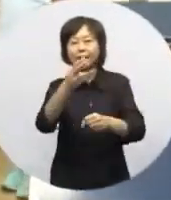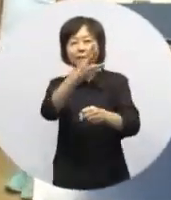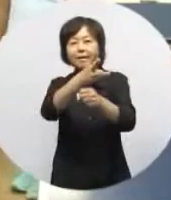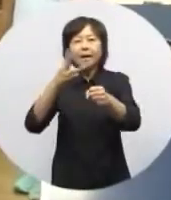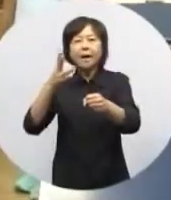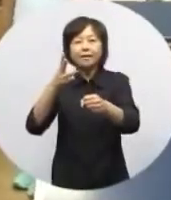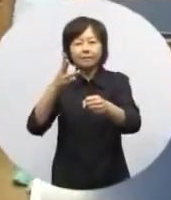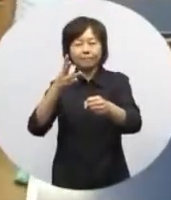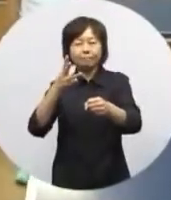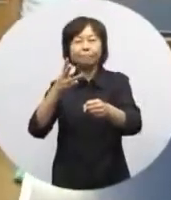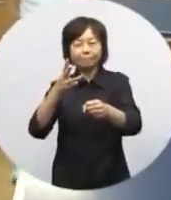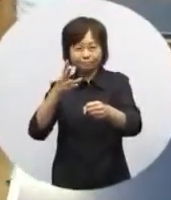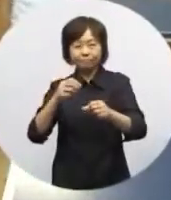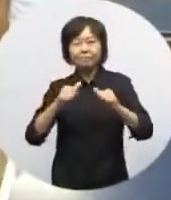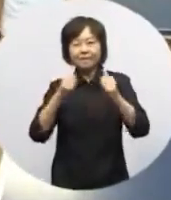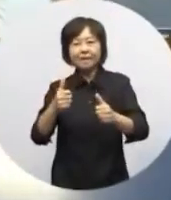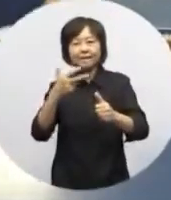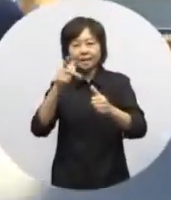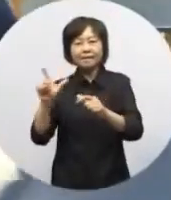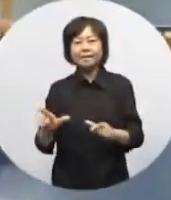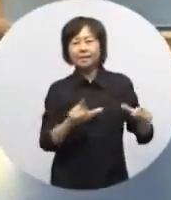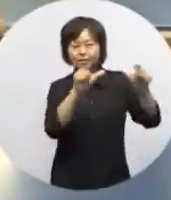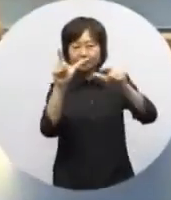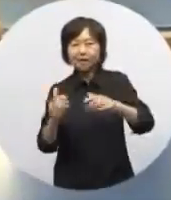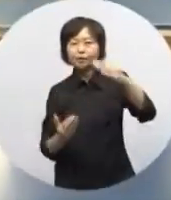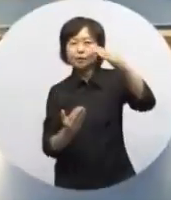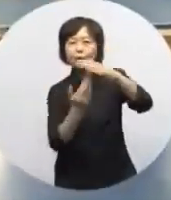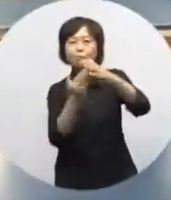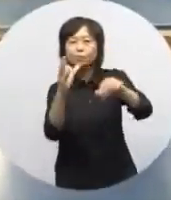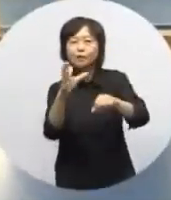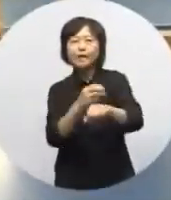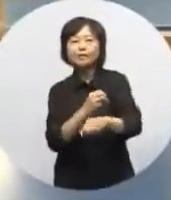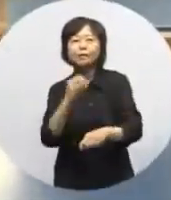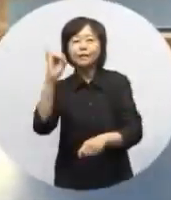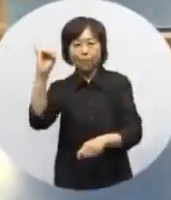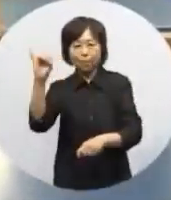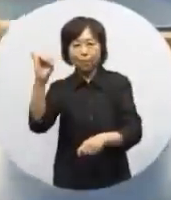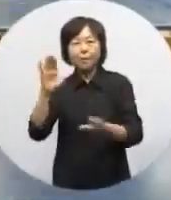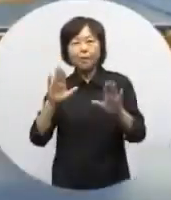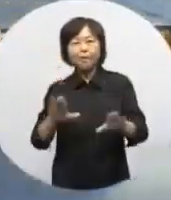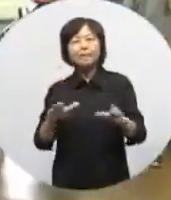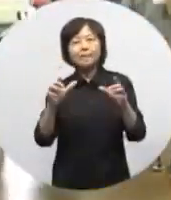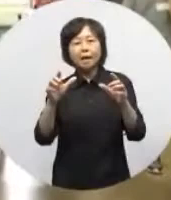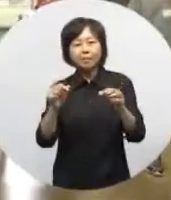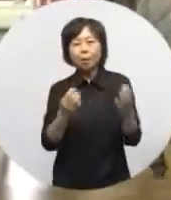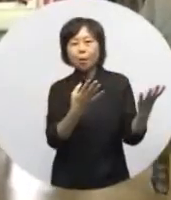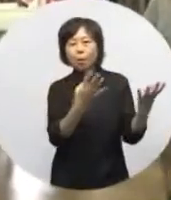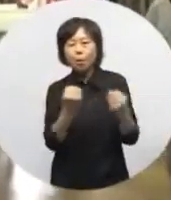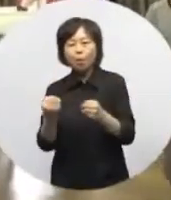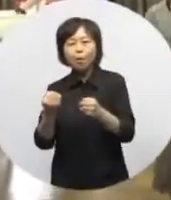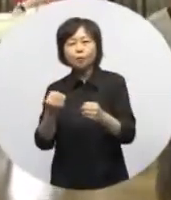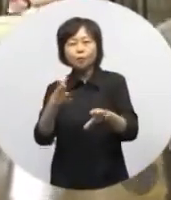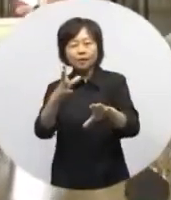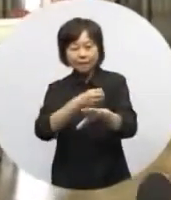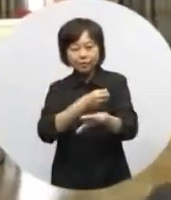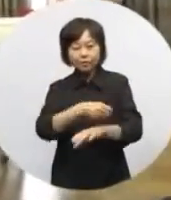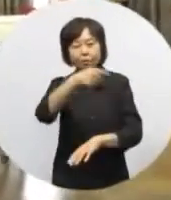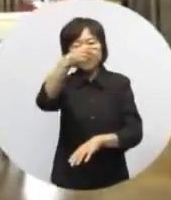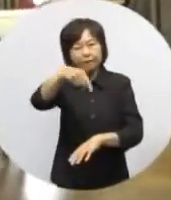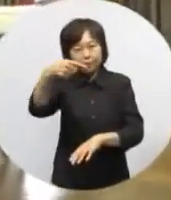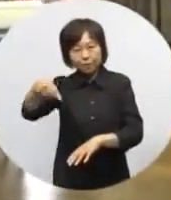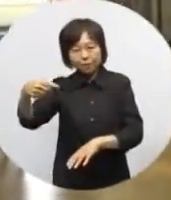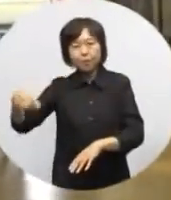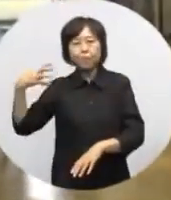績を誇る茅ヶ崎市在住のトップアスリート。現在も数多くの選手を指導しています